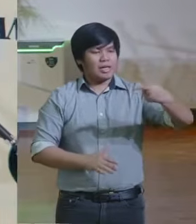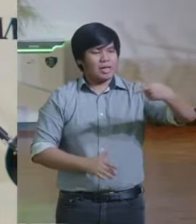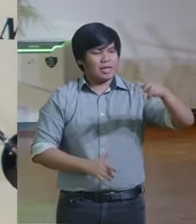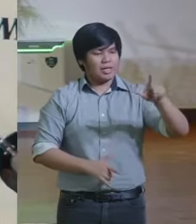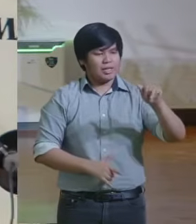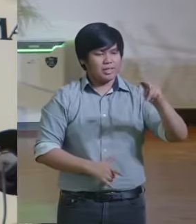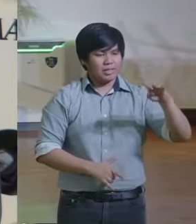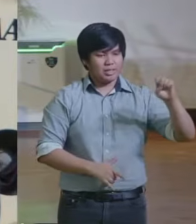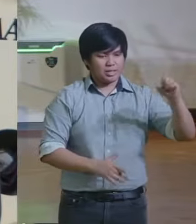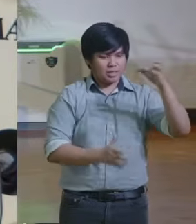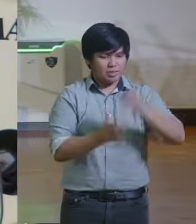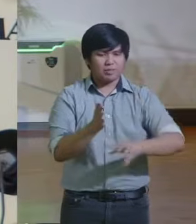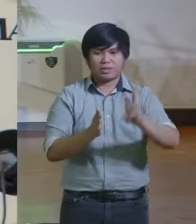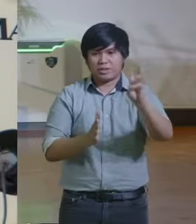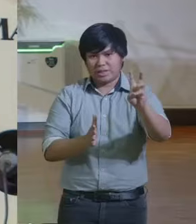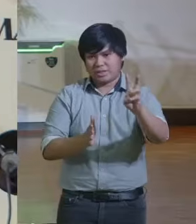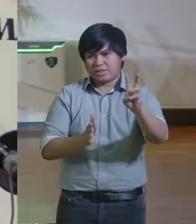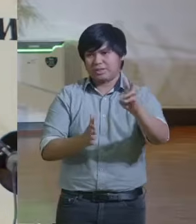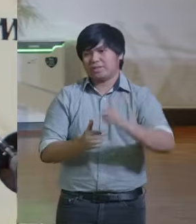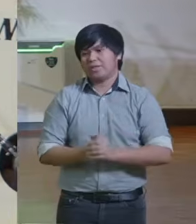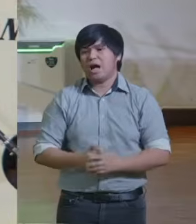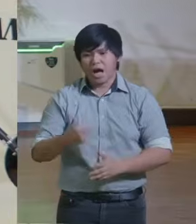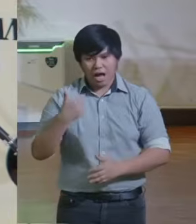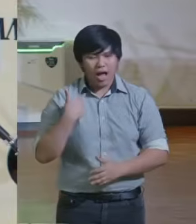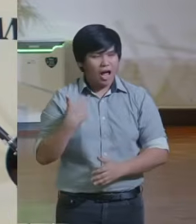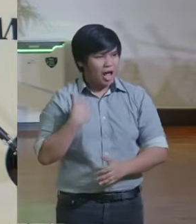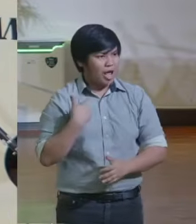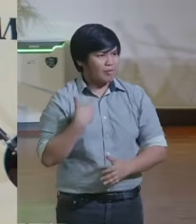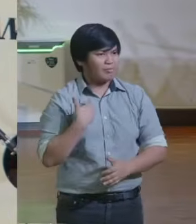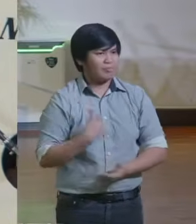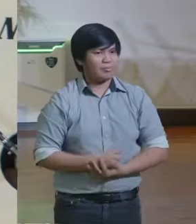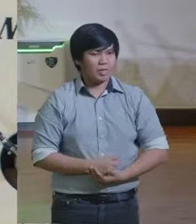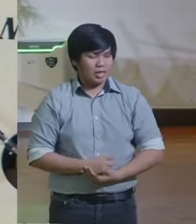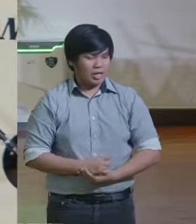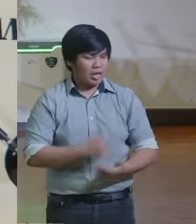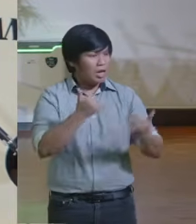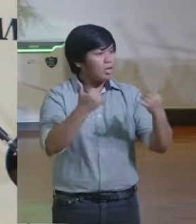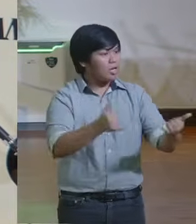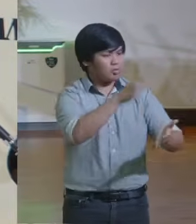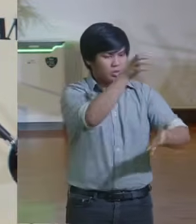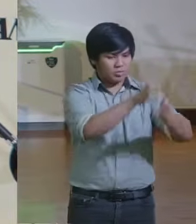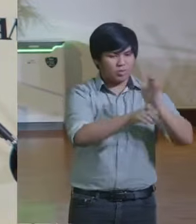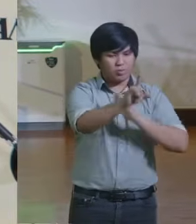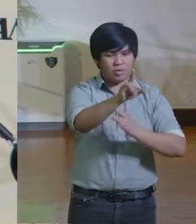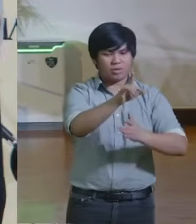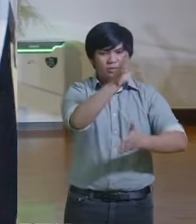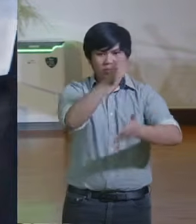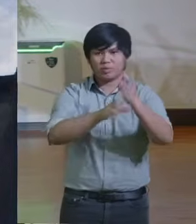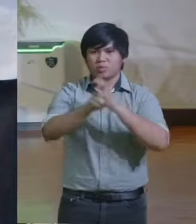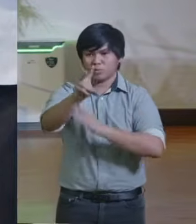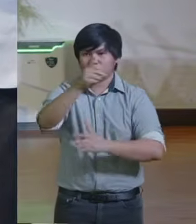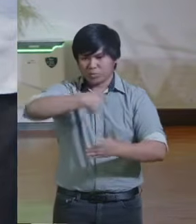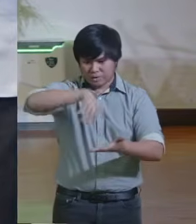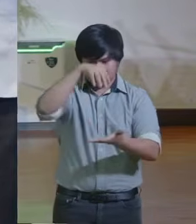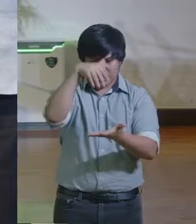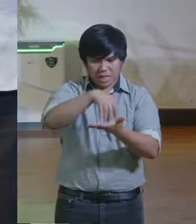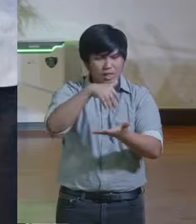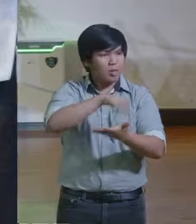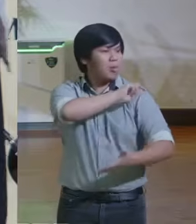1. So meron siyang personal portion, nandun po tayo ngayon, chapters 1 and 2. Meron siyang